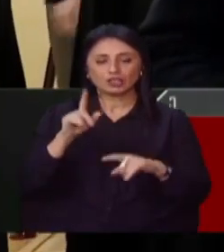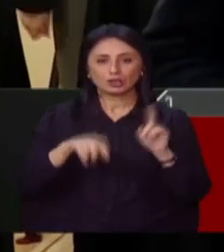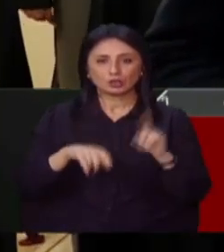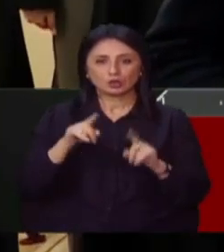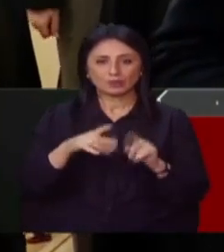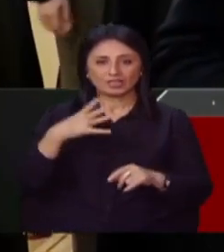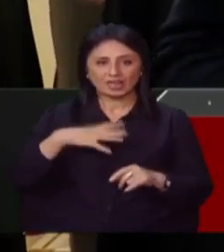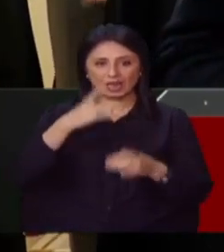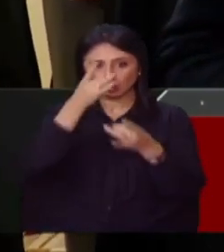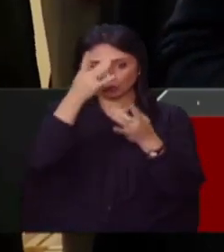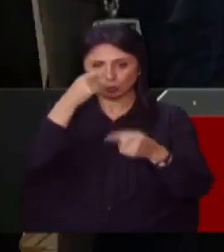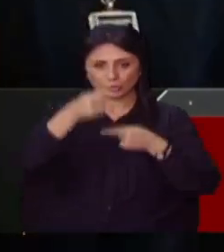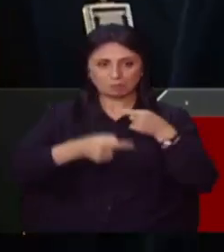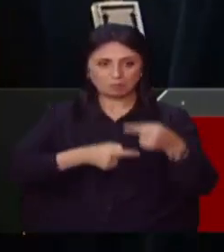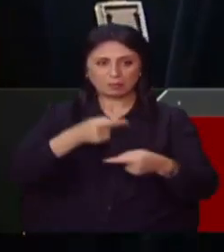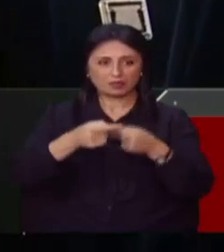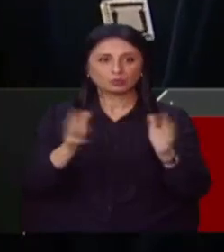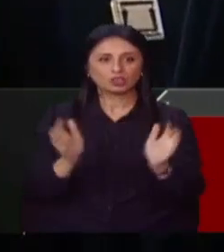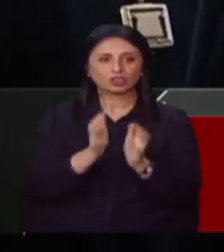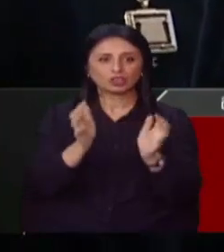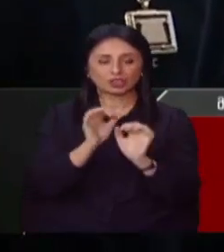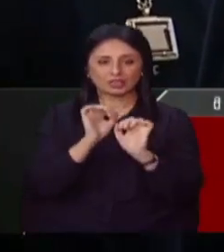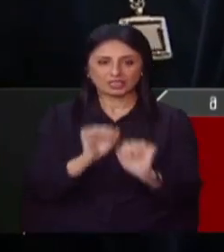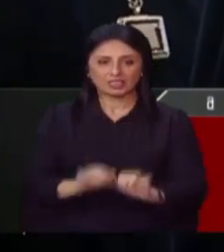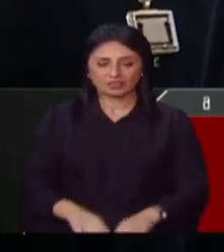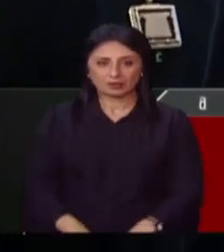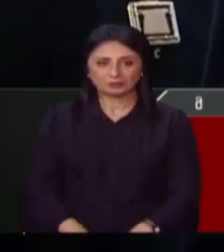zogadat cartul culturul meu cu drobi și în arciune, da, da, sua.